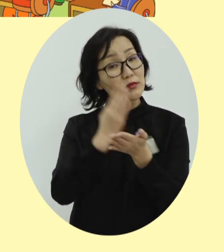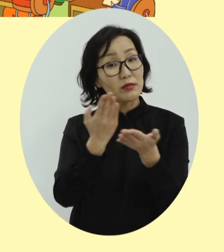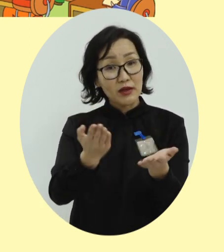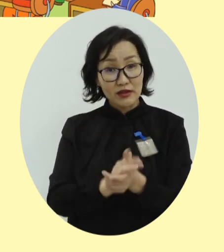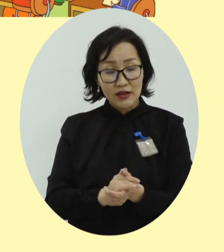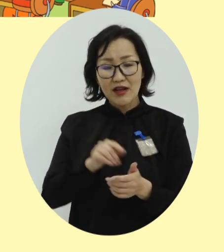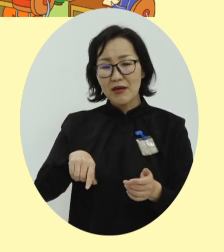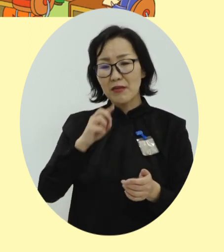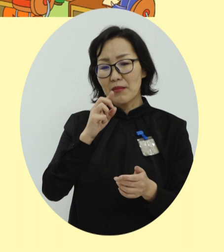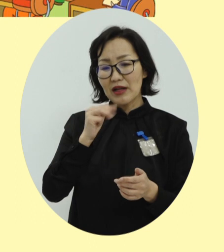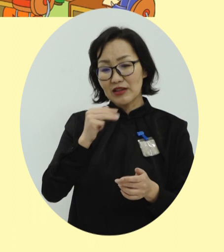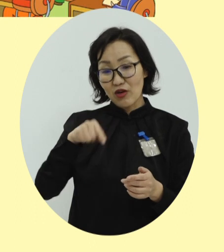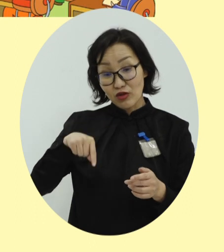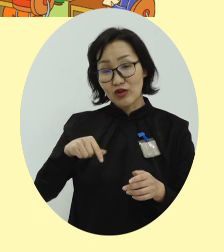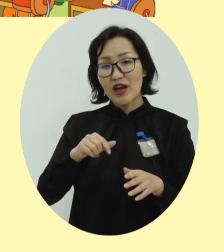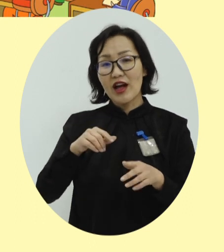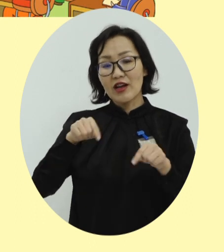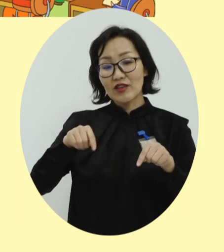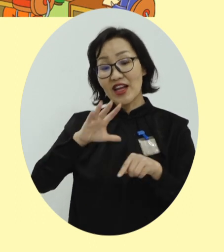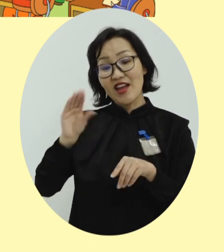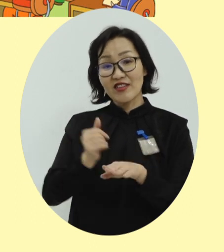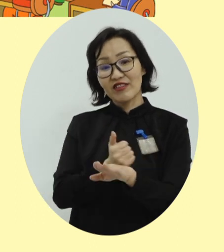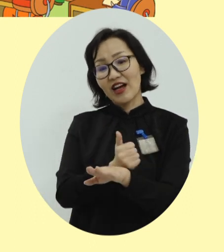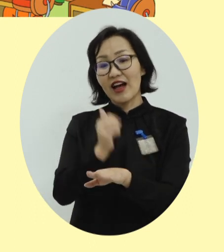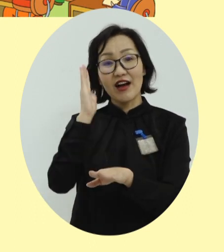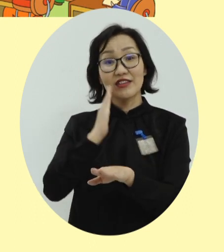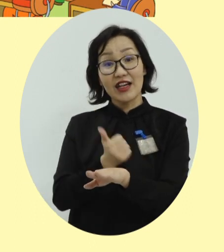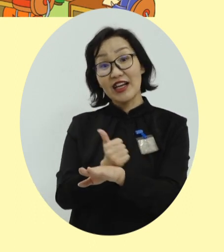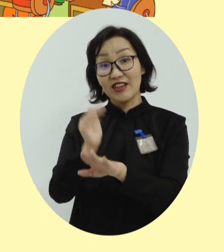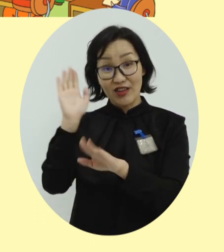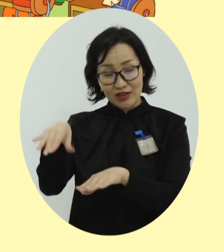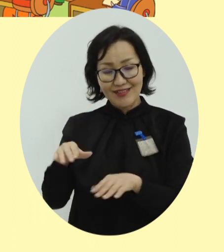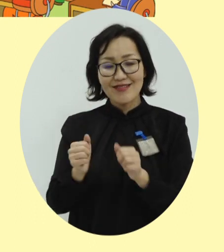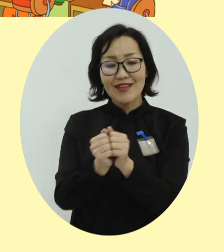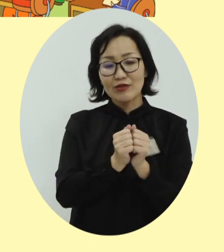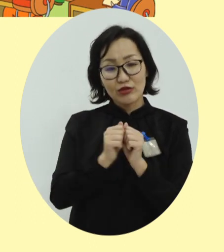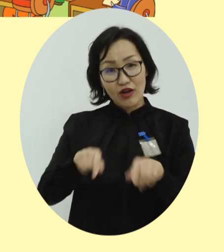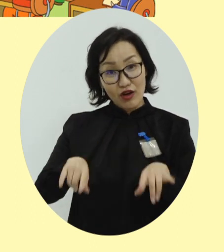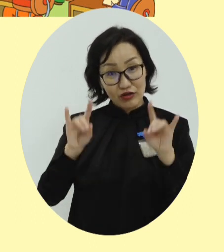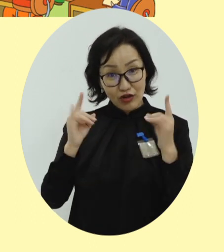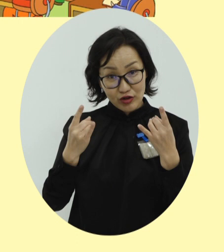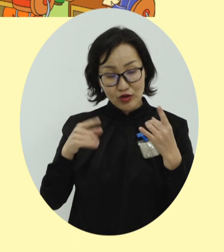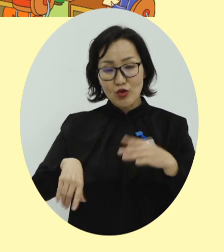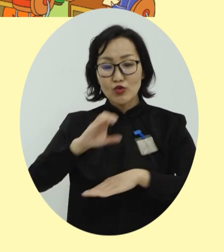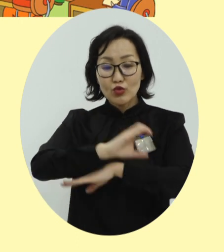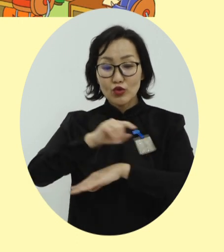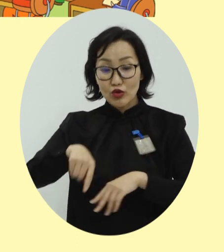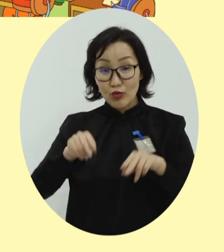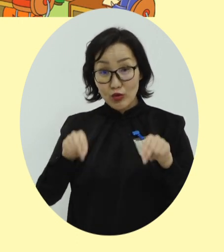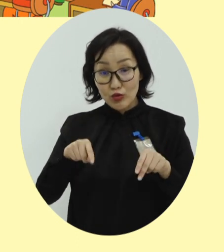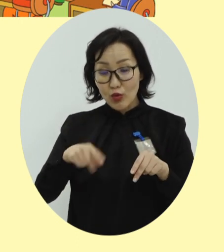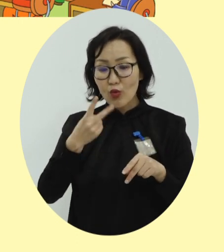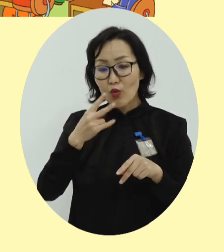Өнөөдөр бата ээж аавтайгаа аяллаар явсан байна. Найзуудтайгаа тоглосон, мөн сургуультай болсон үйл